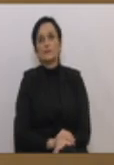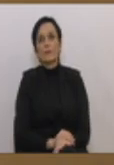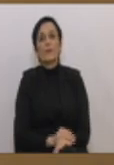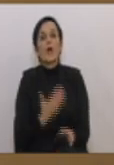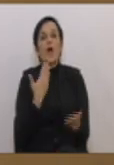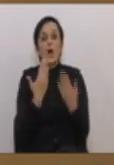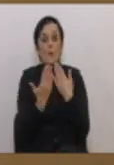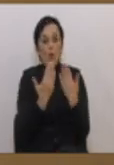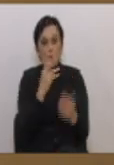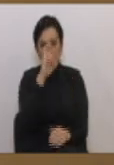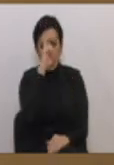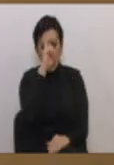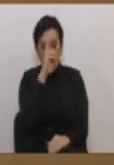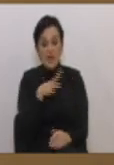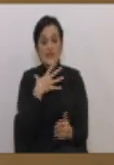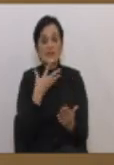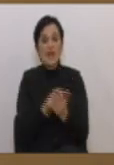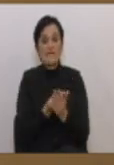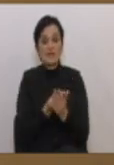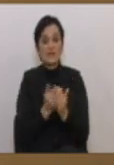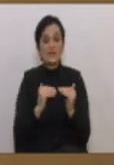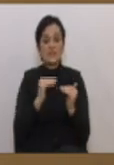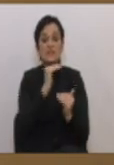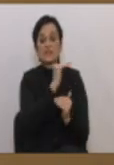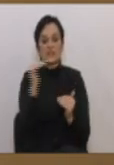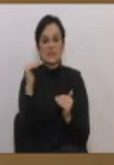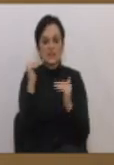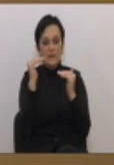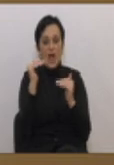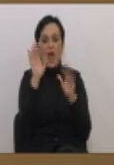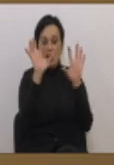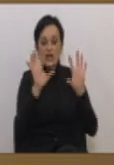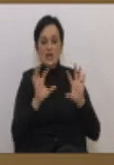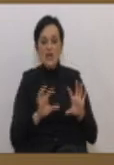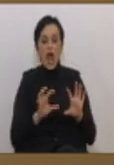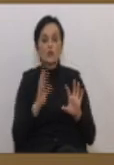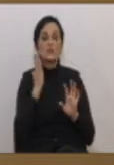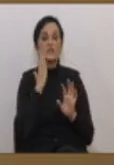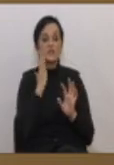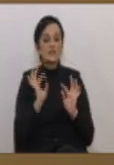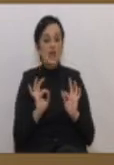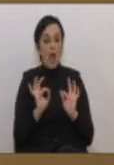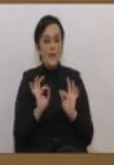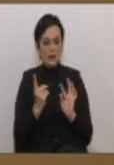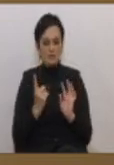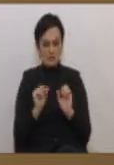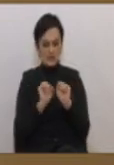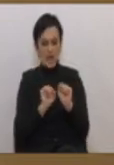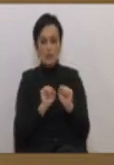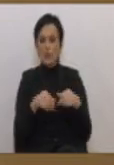მოიწუდებ ხელისუფლებას დადგეს თავის სიმაღლეზე კანონისა და სამართლიანობის სადარაჯოზე არავითარ შემთხვევაში არ